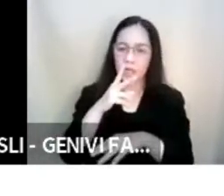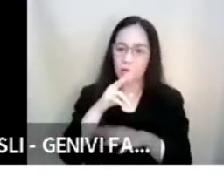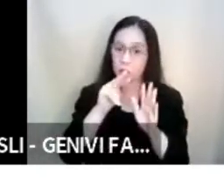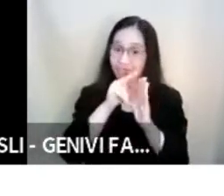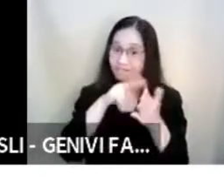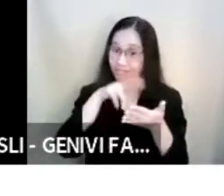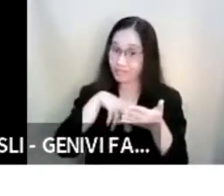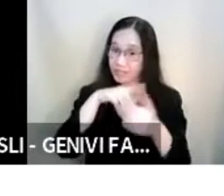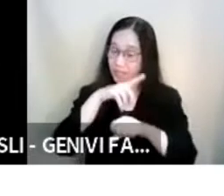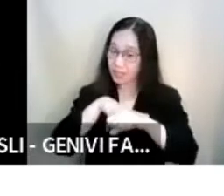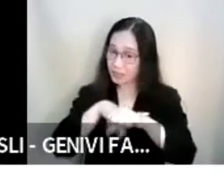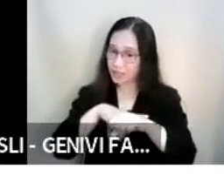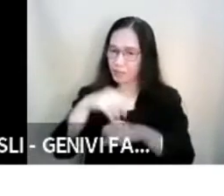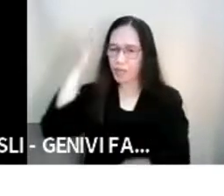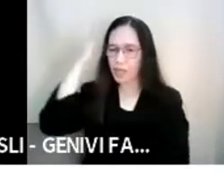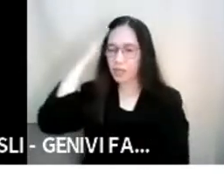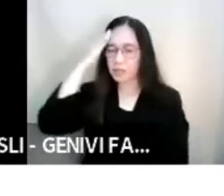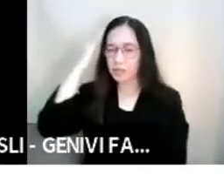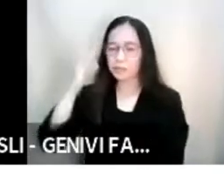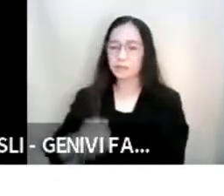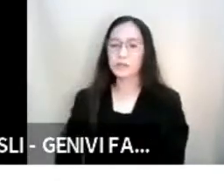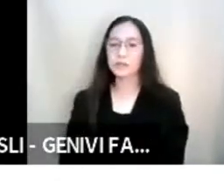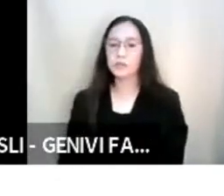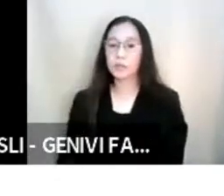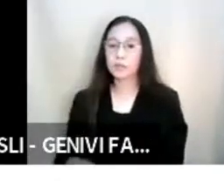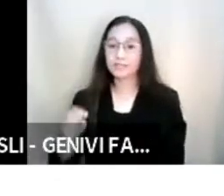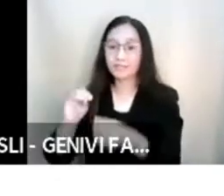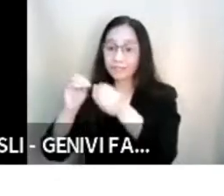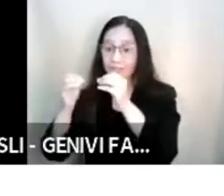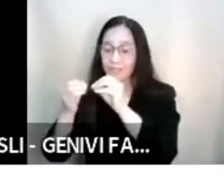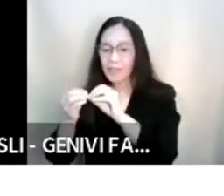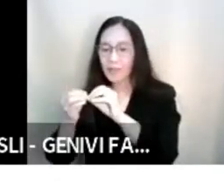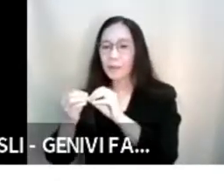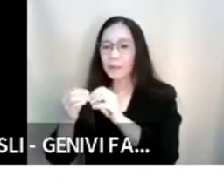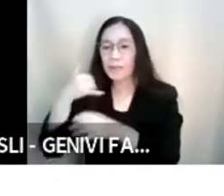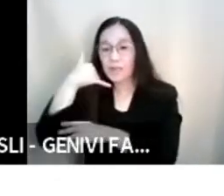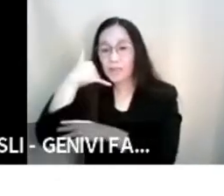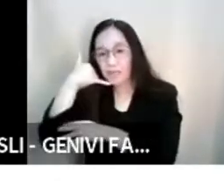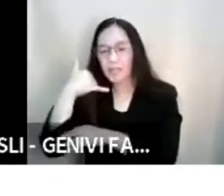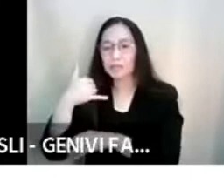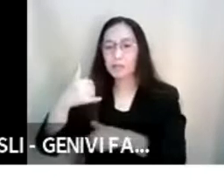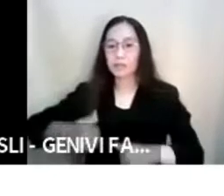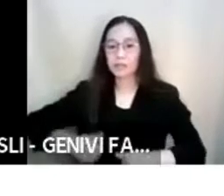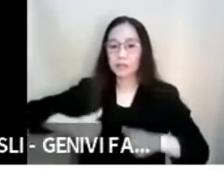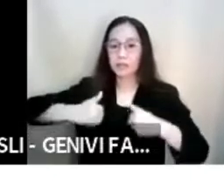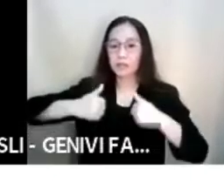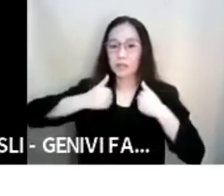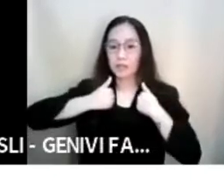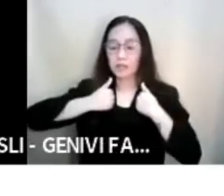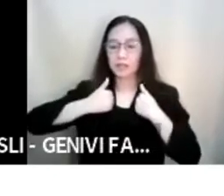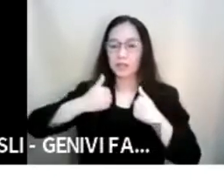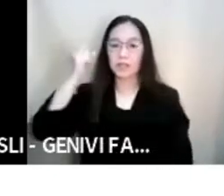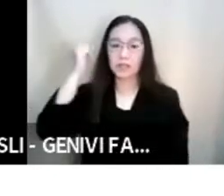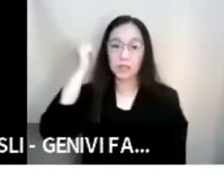do they know their telephone numbers, for example, no? Or yung address nila, even the understanding